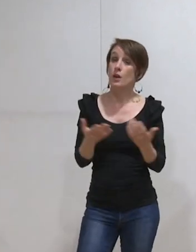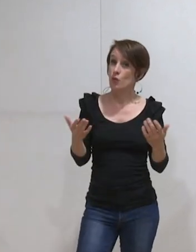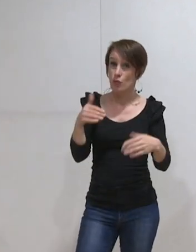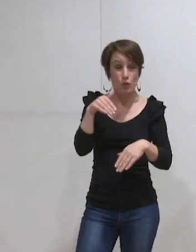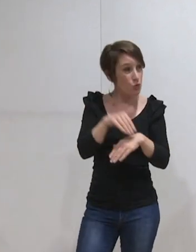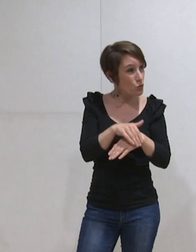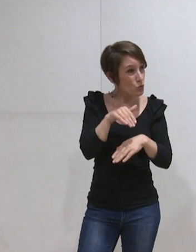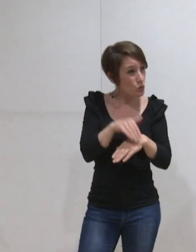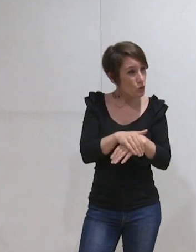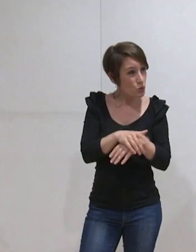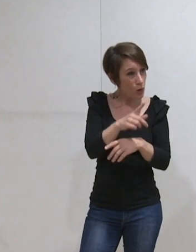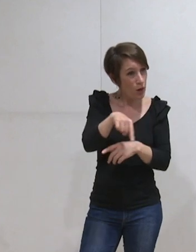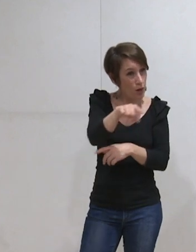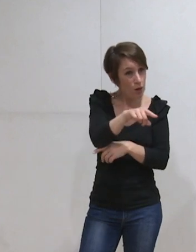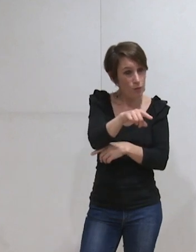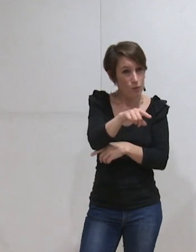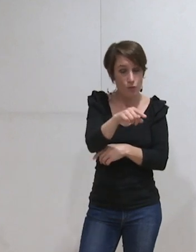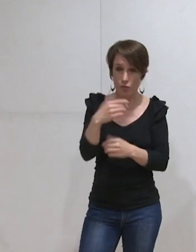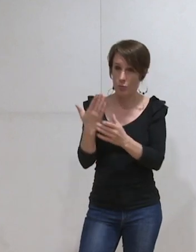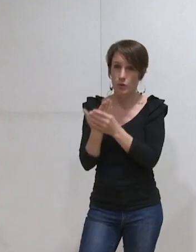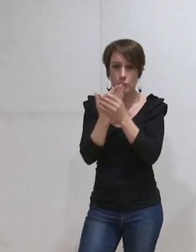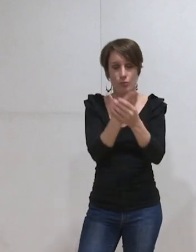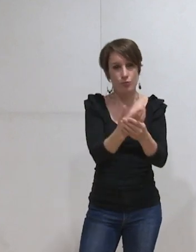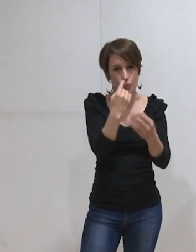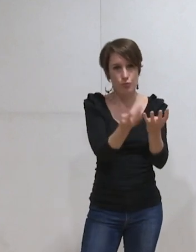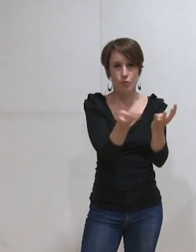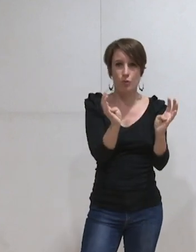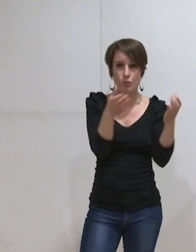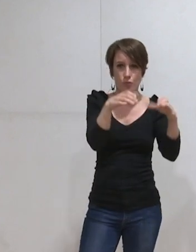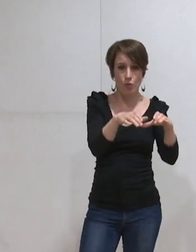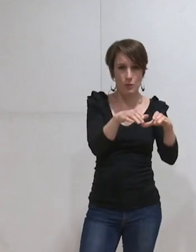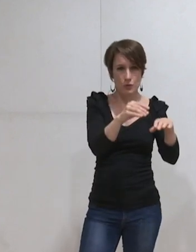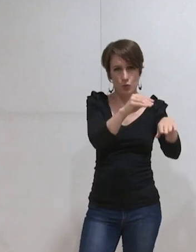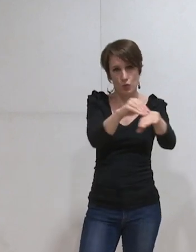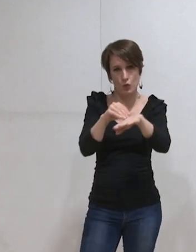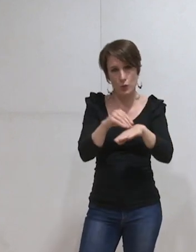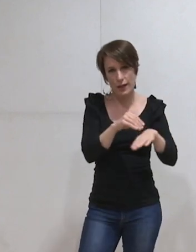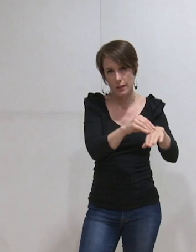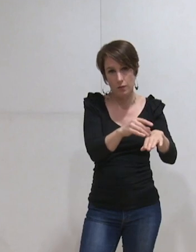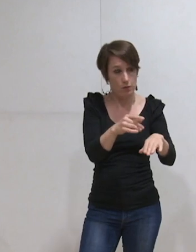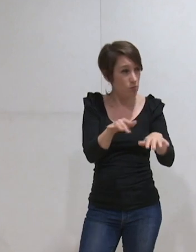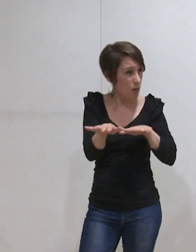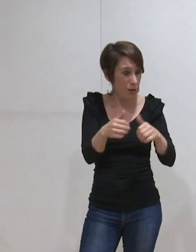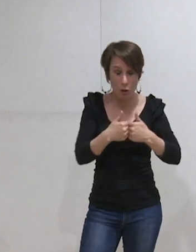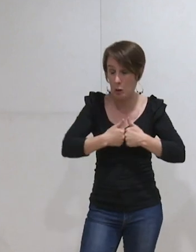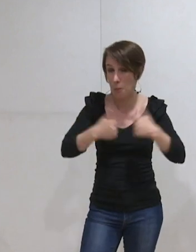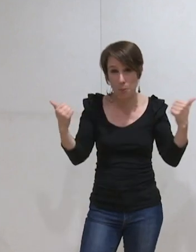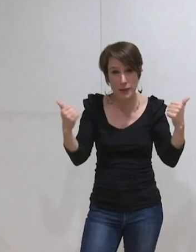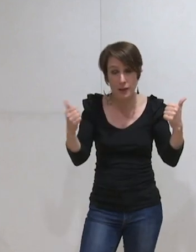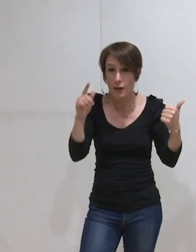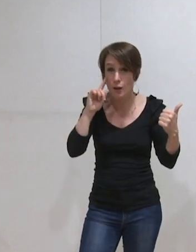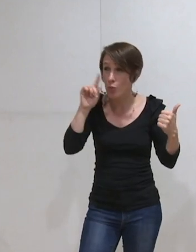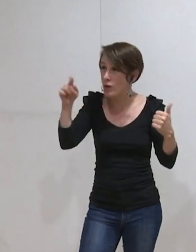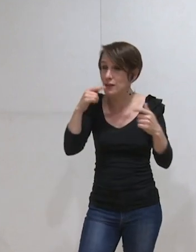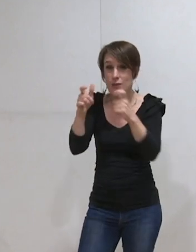avec la sisine de la commission consultative des services publics nous emmène à l'opposé puisqu'il conduit à la fin de la